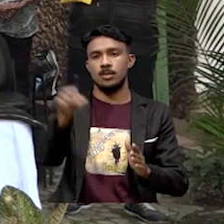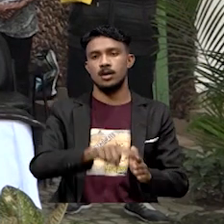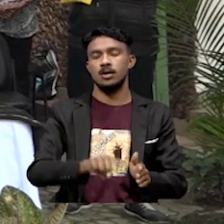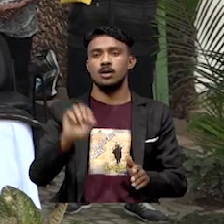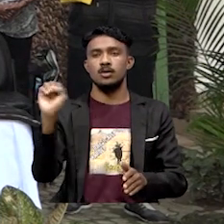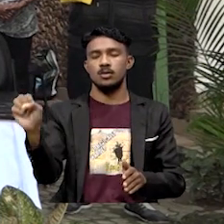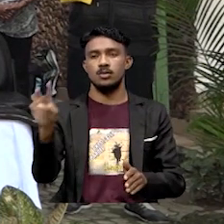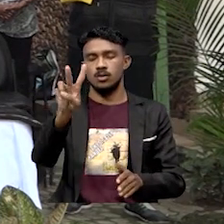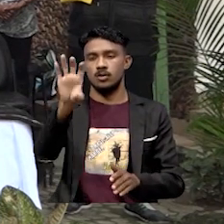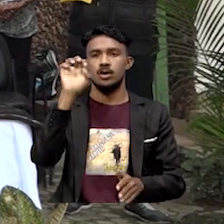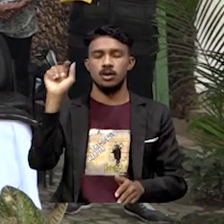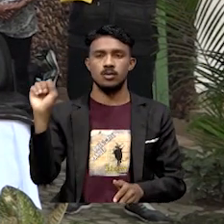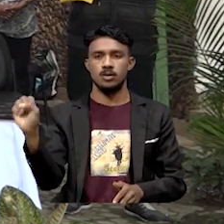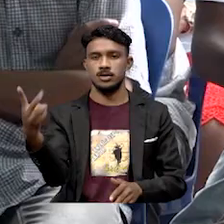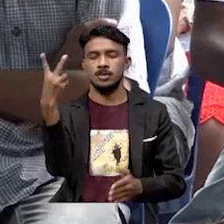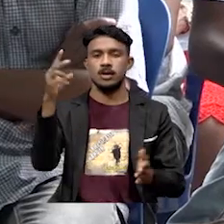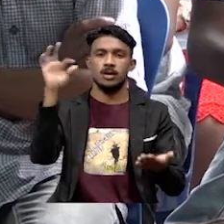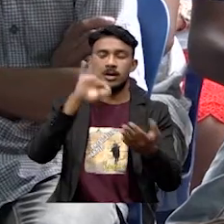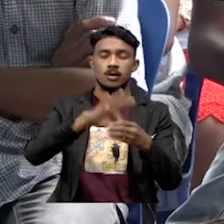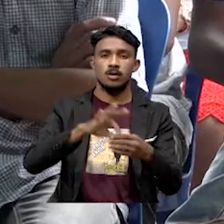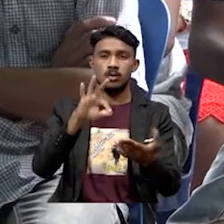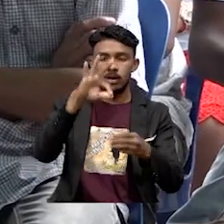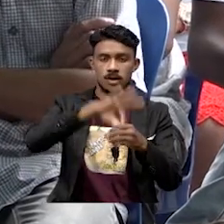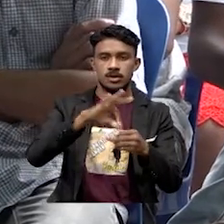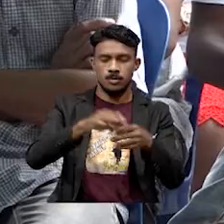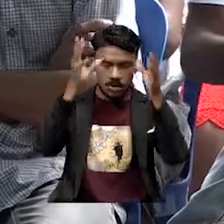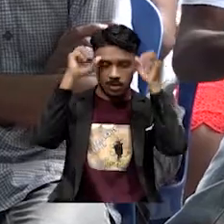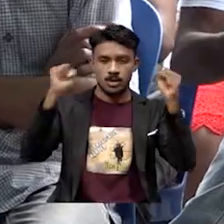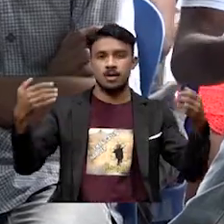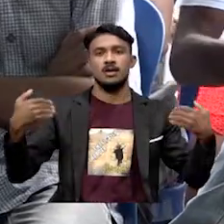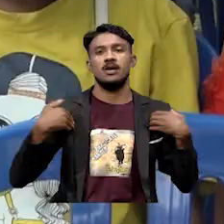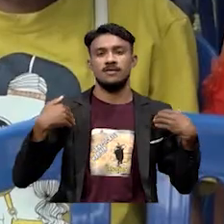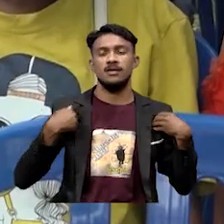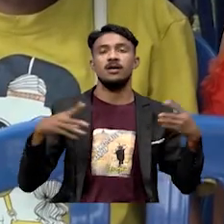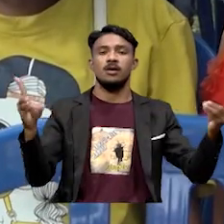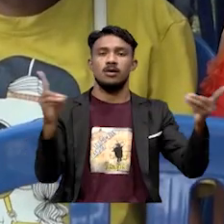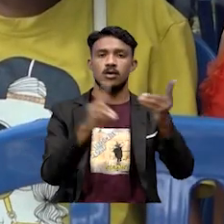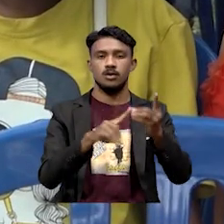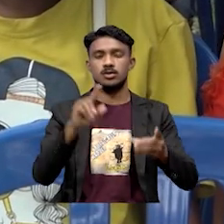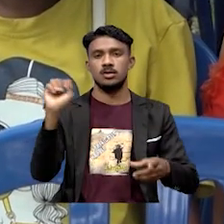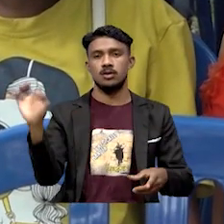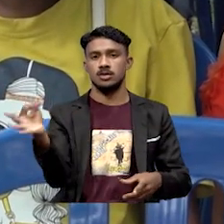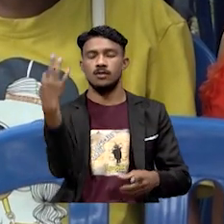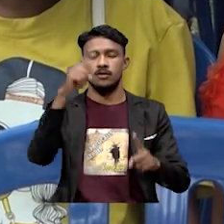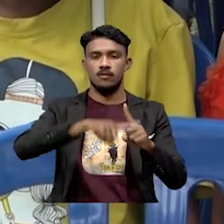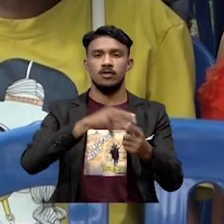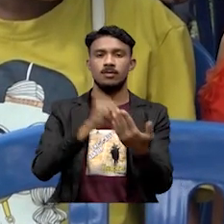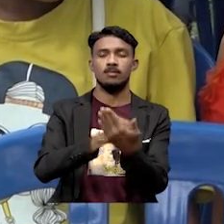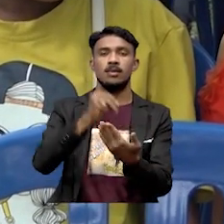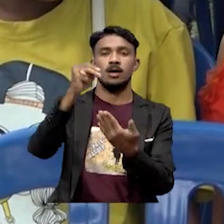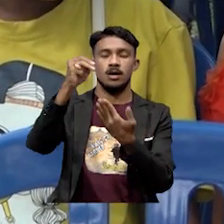2/2022, kona balorong eleisaun Presidente Republika, nebe si akontese iha lorong sanuluresin sia fulan Marsu